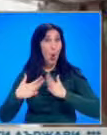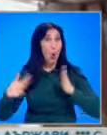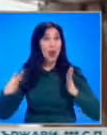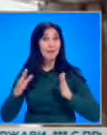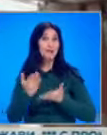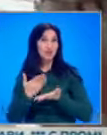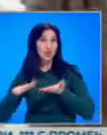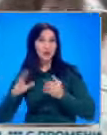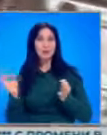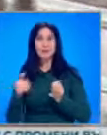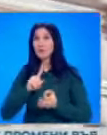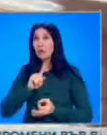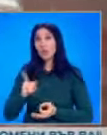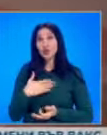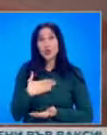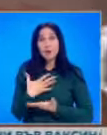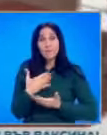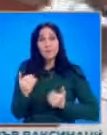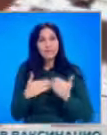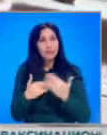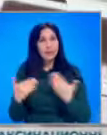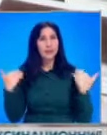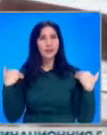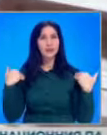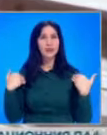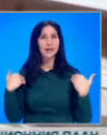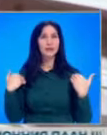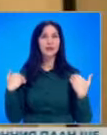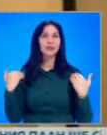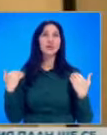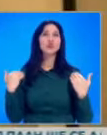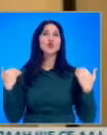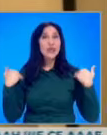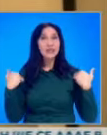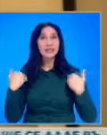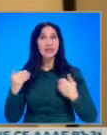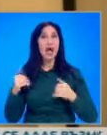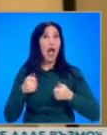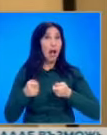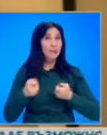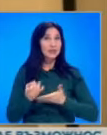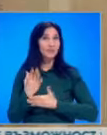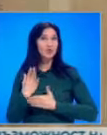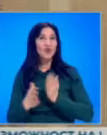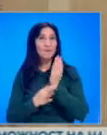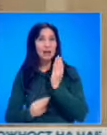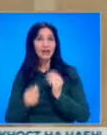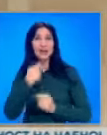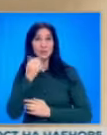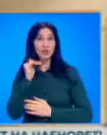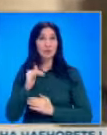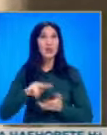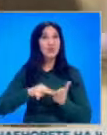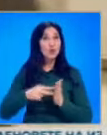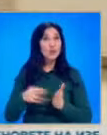могат да съществуват без практическо обучение. Кандидат студентската кампания тук започва през март. Изпитите ще са през юли в